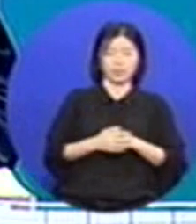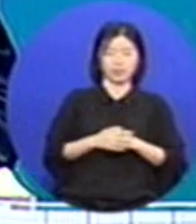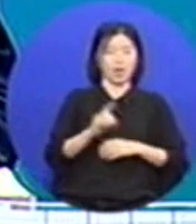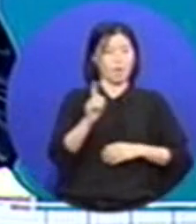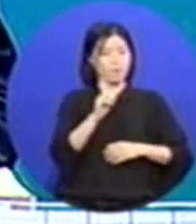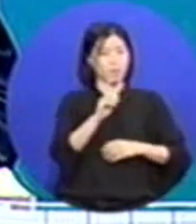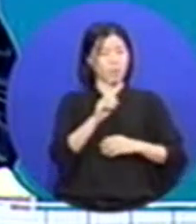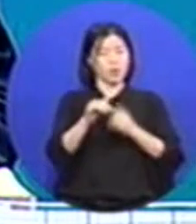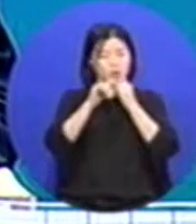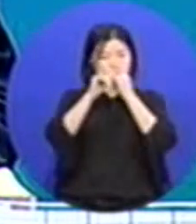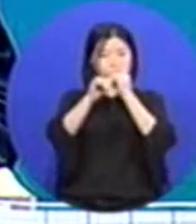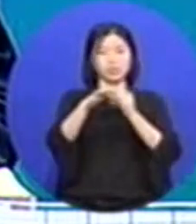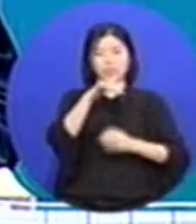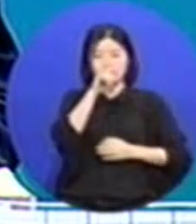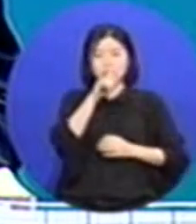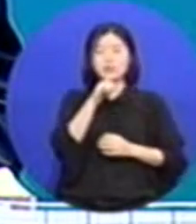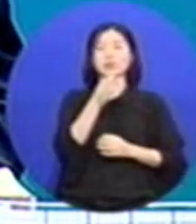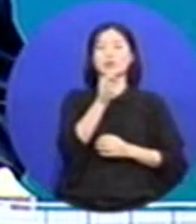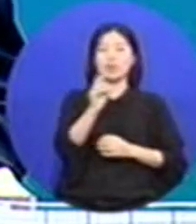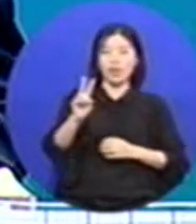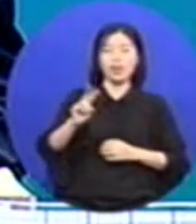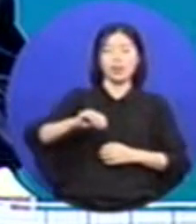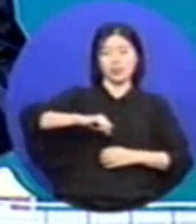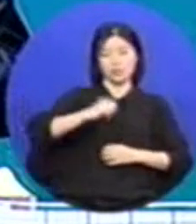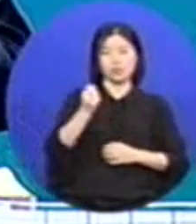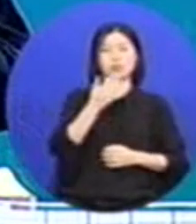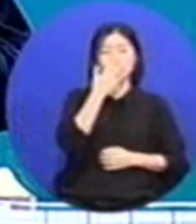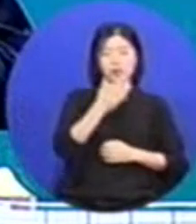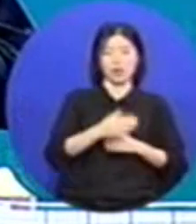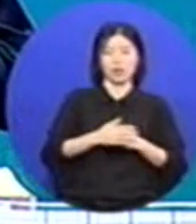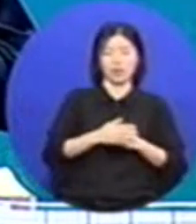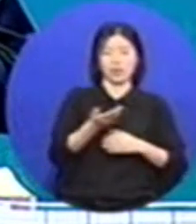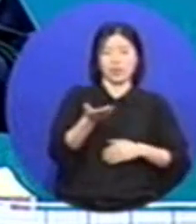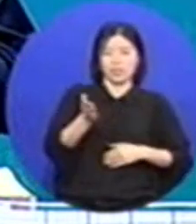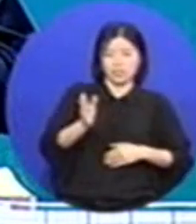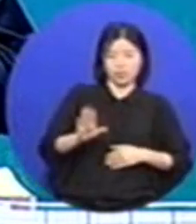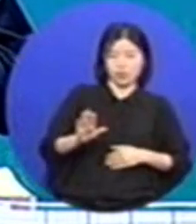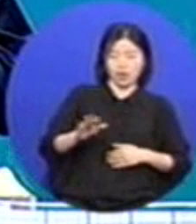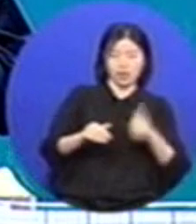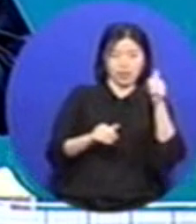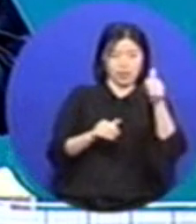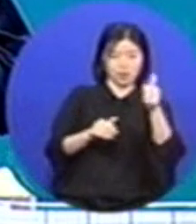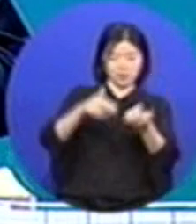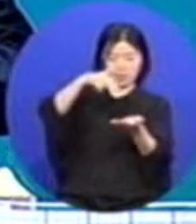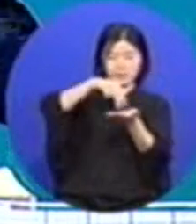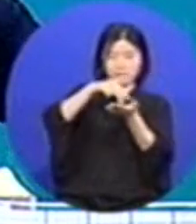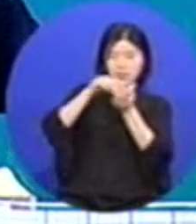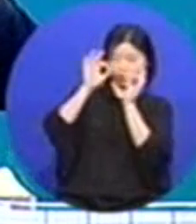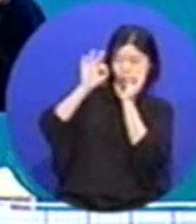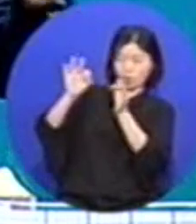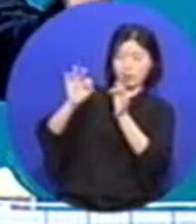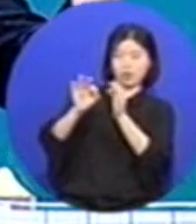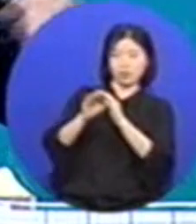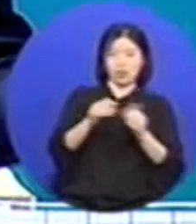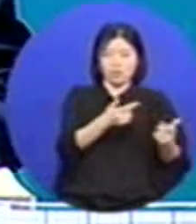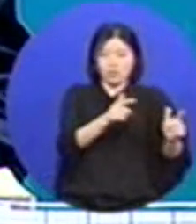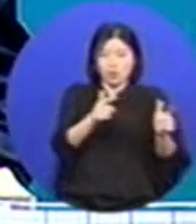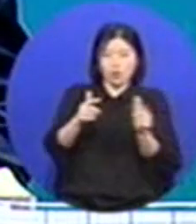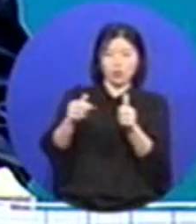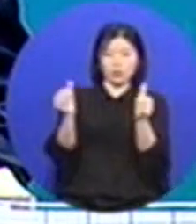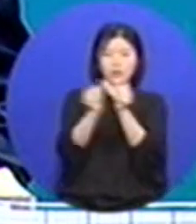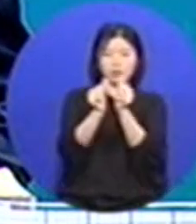대단해 해야 순정도 하잖아요 그러나 남자쪽 입장에서 생각해 보면 여러 남자와 살아